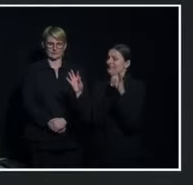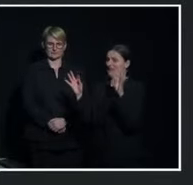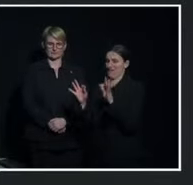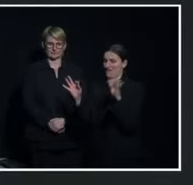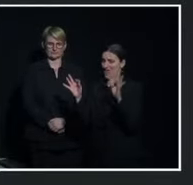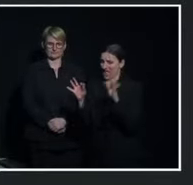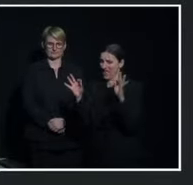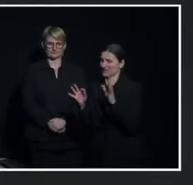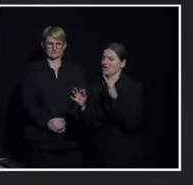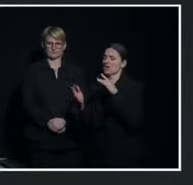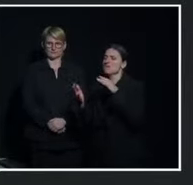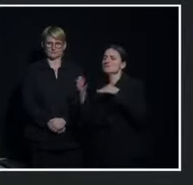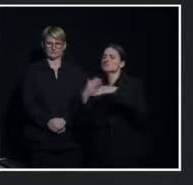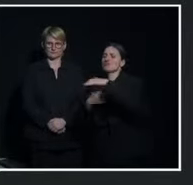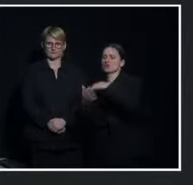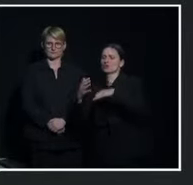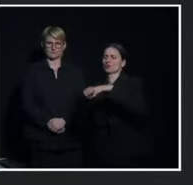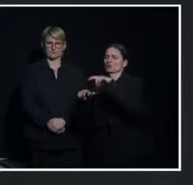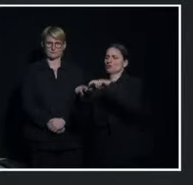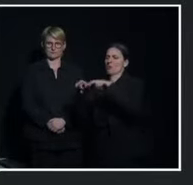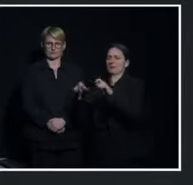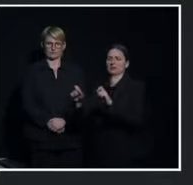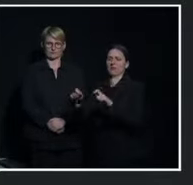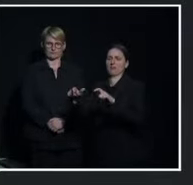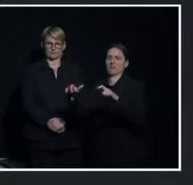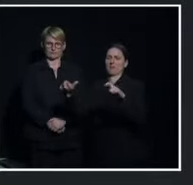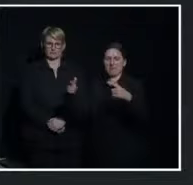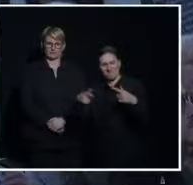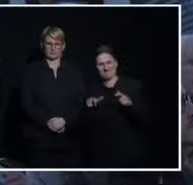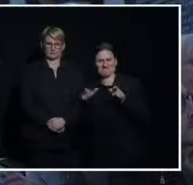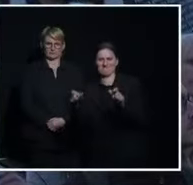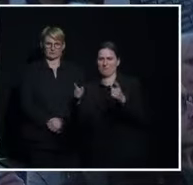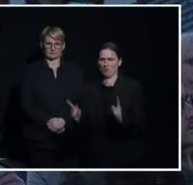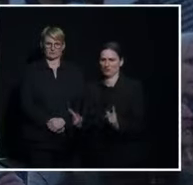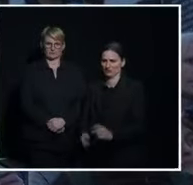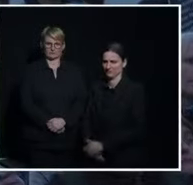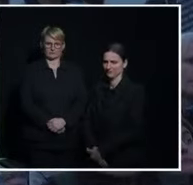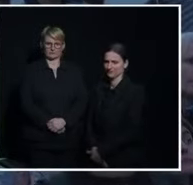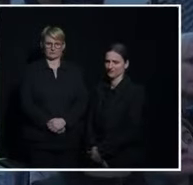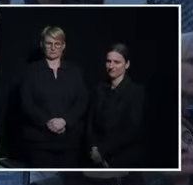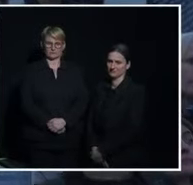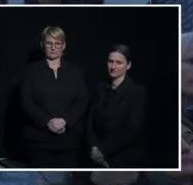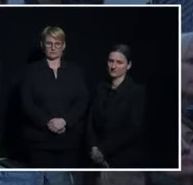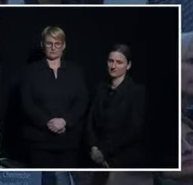gefährliche Mischlingspopulation sich immer stärker vermehrt.